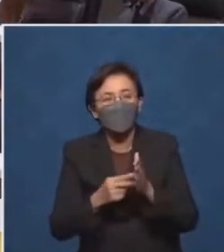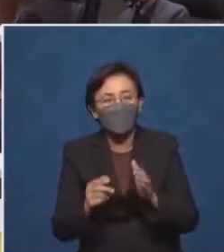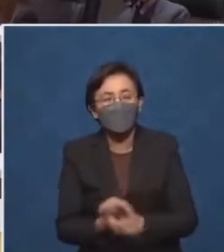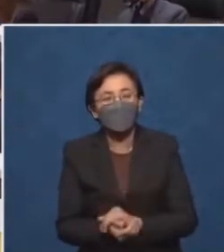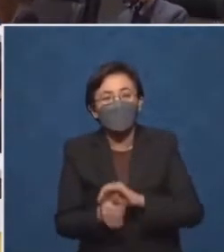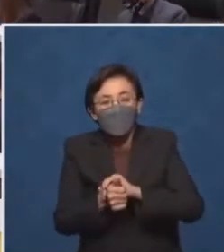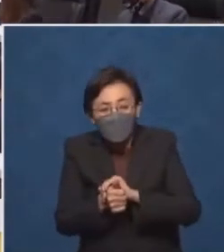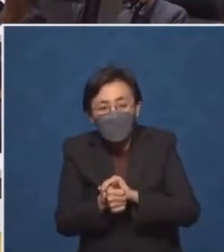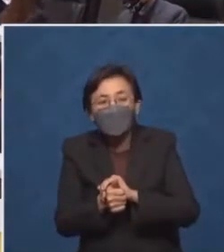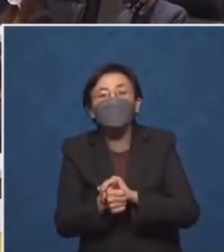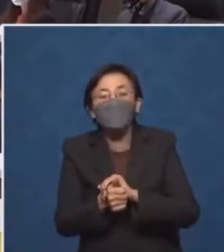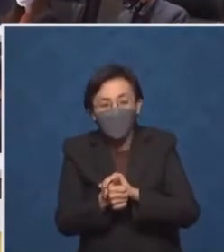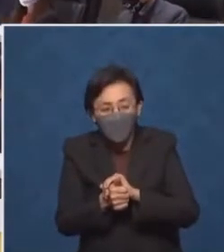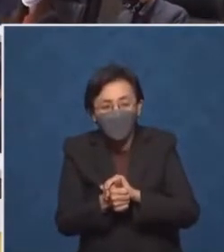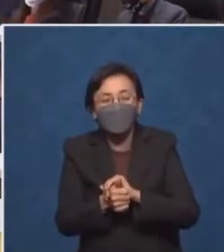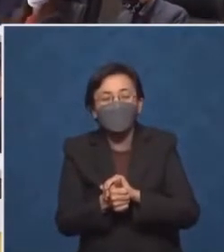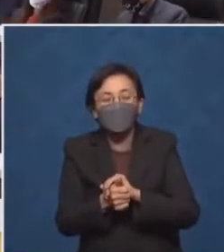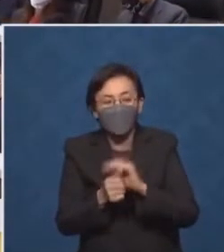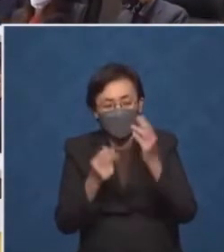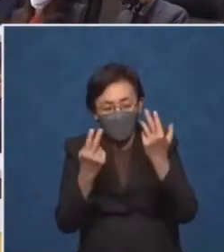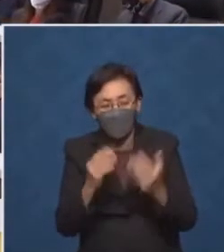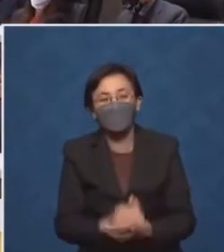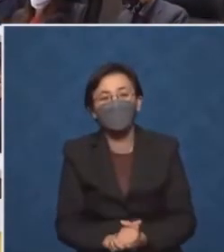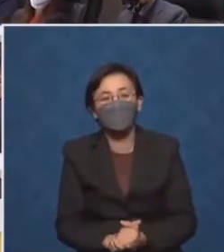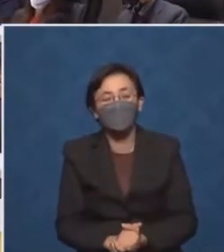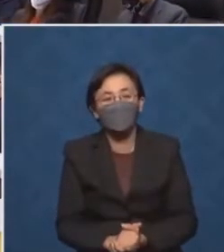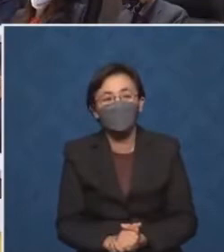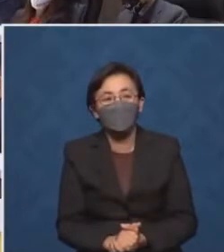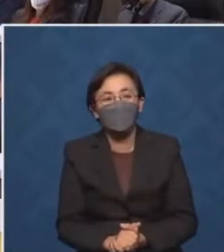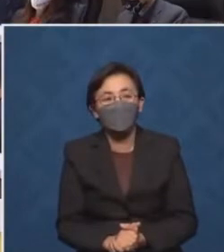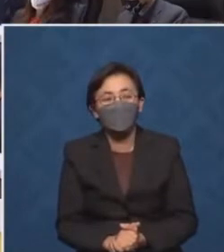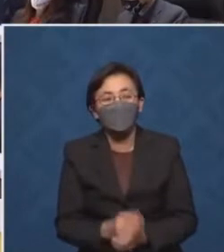ดไมมหน tradingไม่มเขามัเมอนวจะม แตมไม่มี